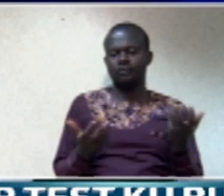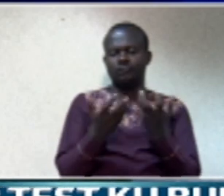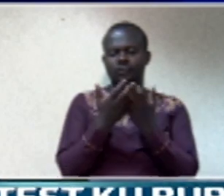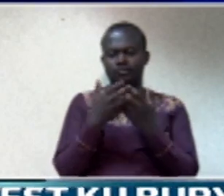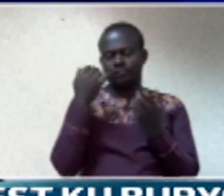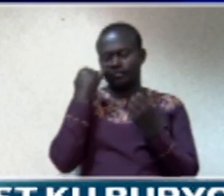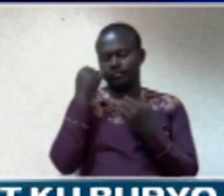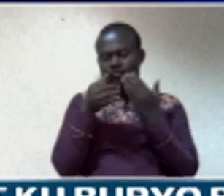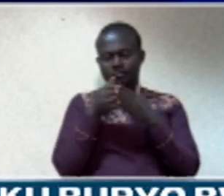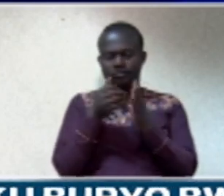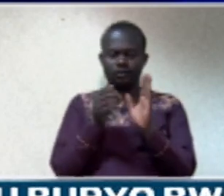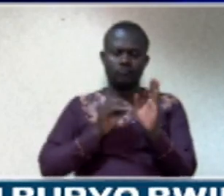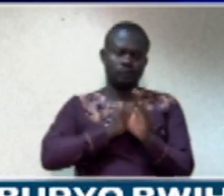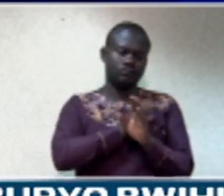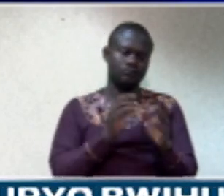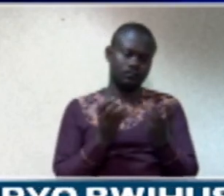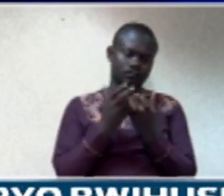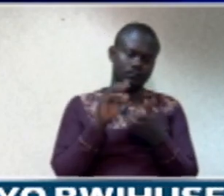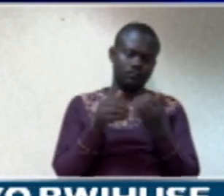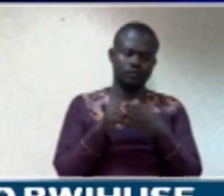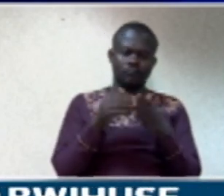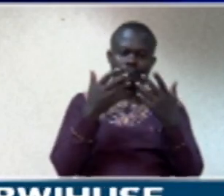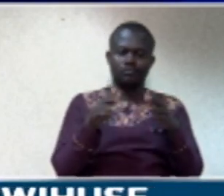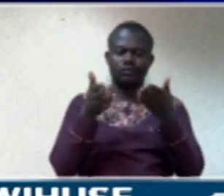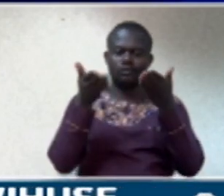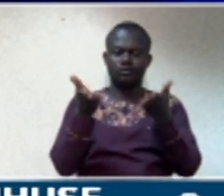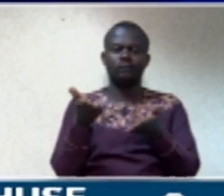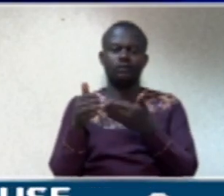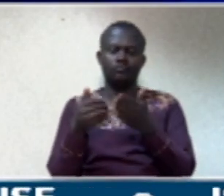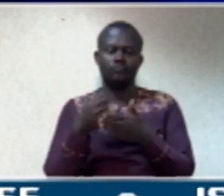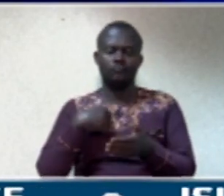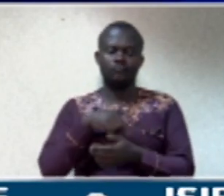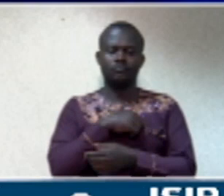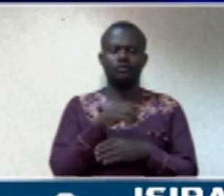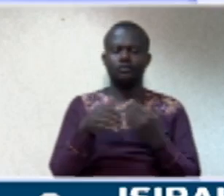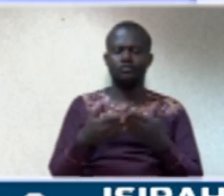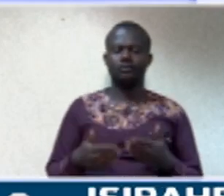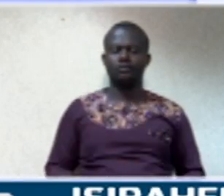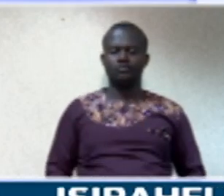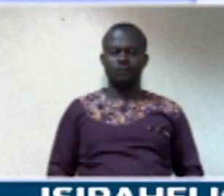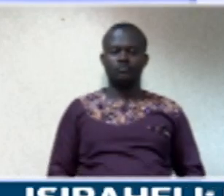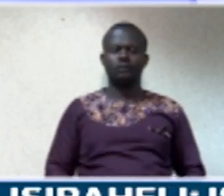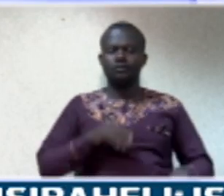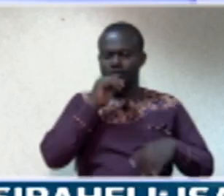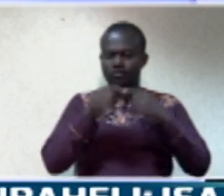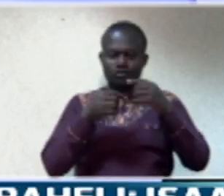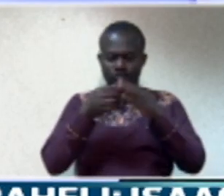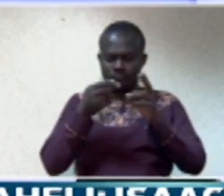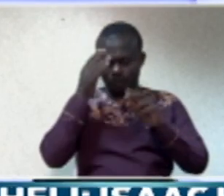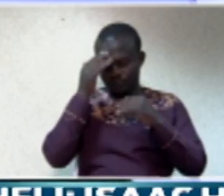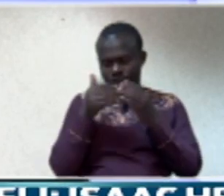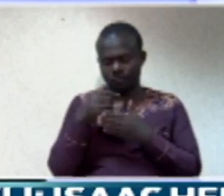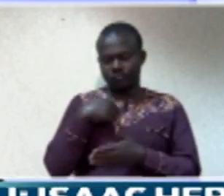niba ni komisiyo ihuriweho niba birangiriye hano cyangwa izakomeza kubaho nabwo ikomeza kubaho kubera yuko iba